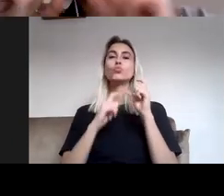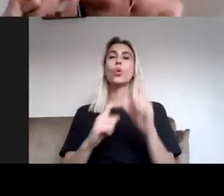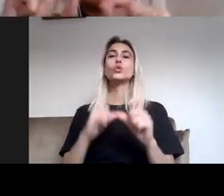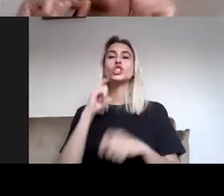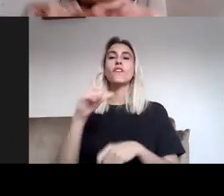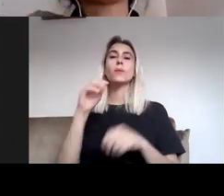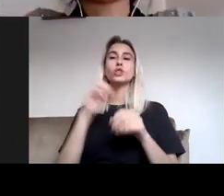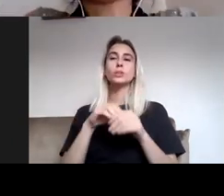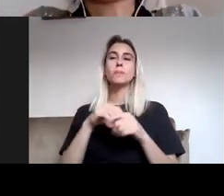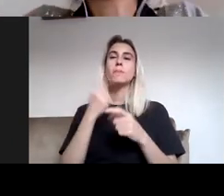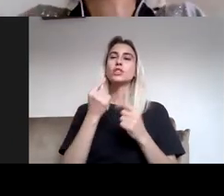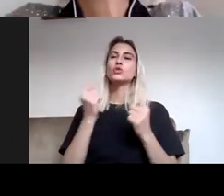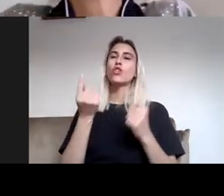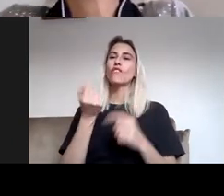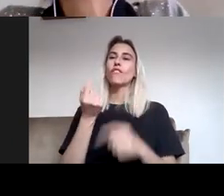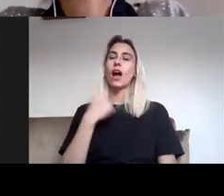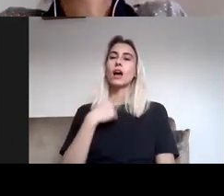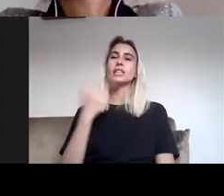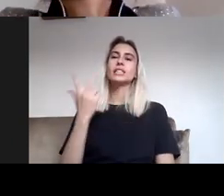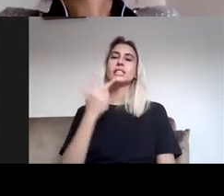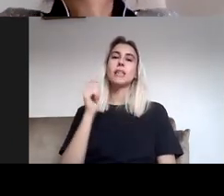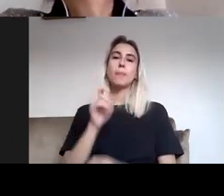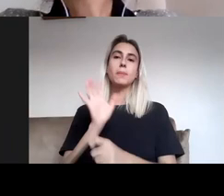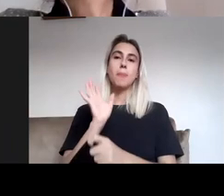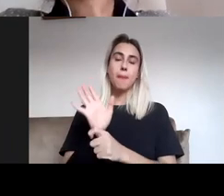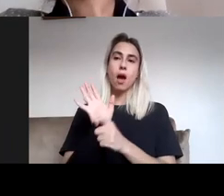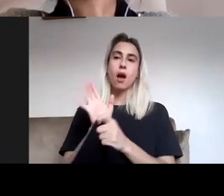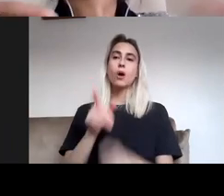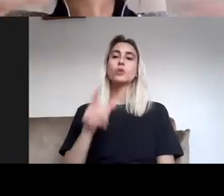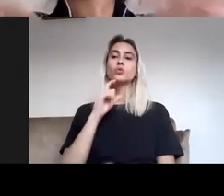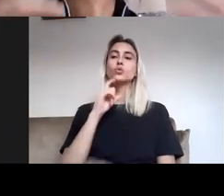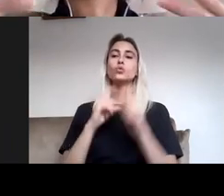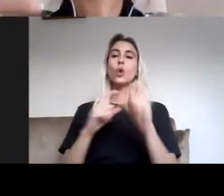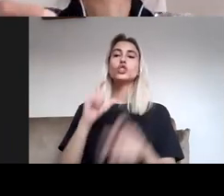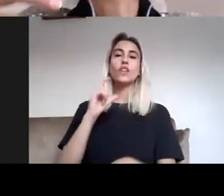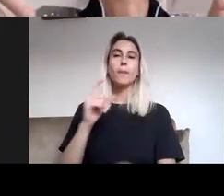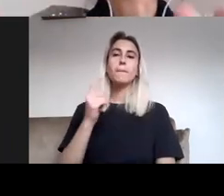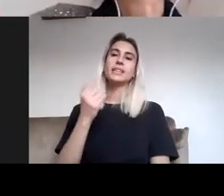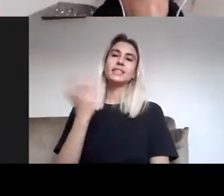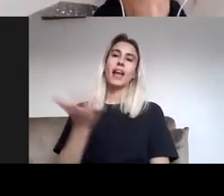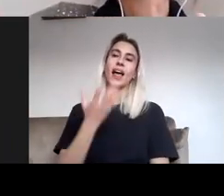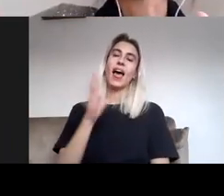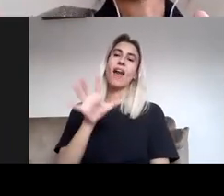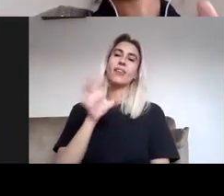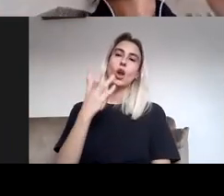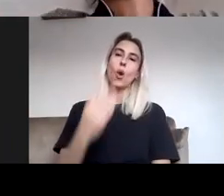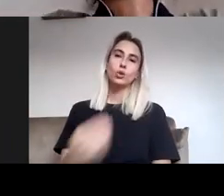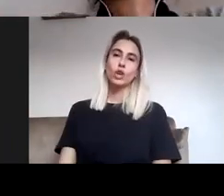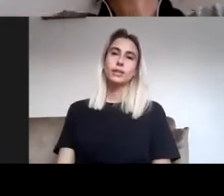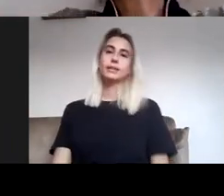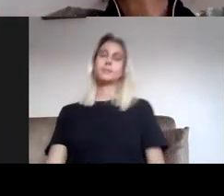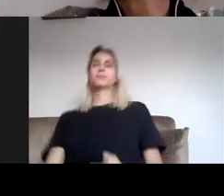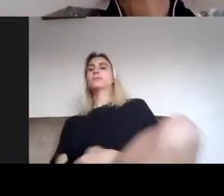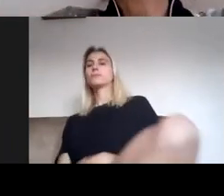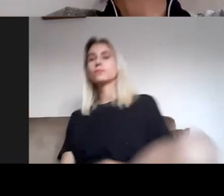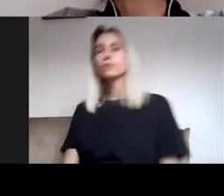biraz ufaktan hız yaptım ama soru cevapta umarım daha şey olacağız, etkin olacağız birbirimize. Bu bir